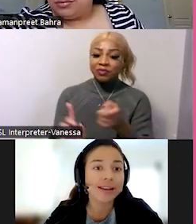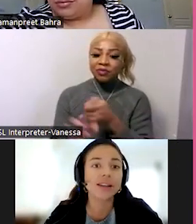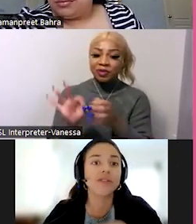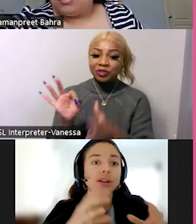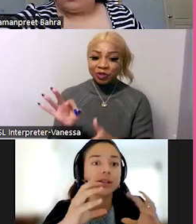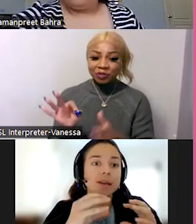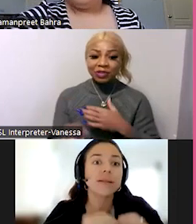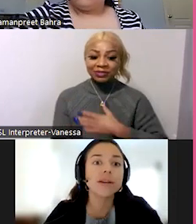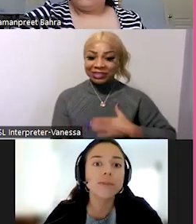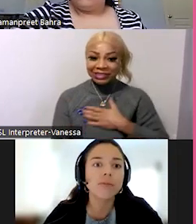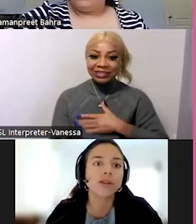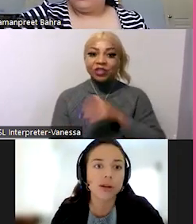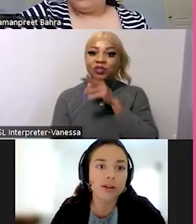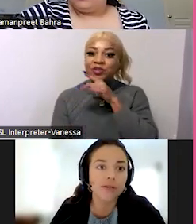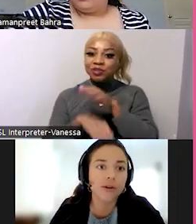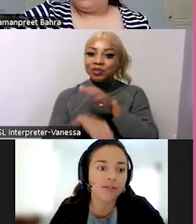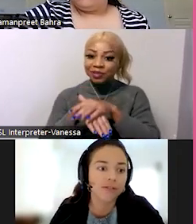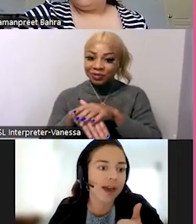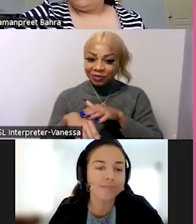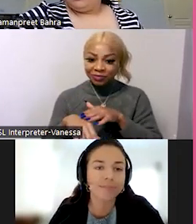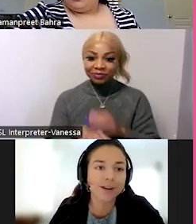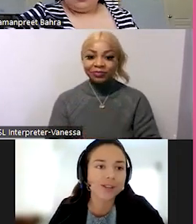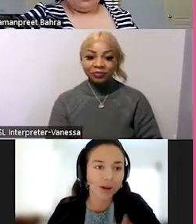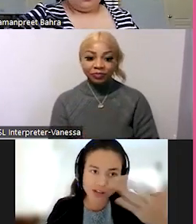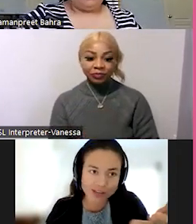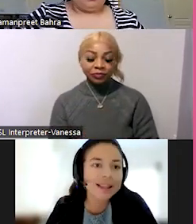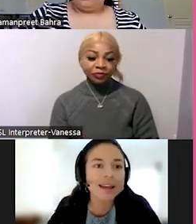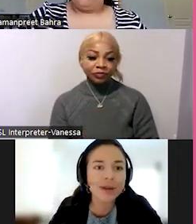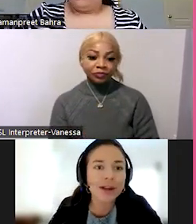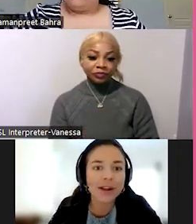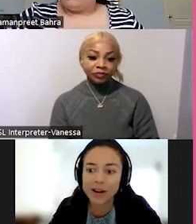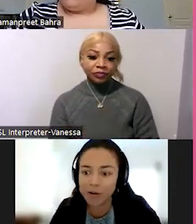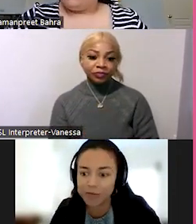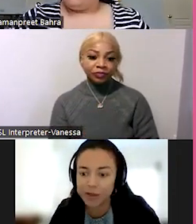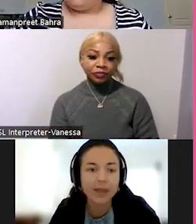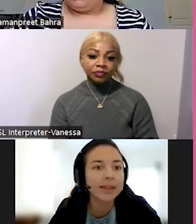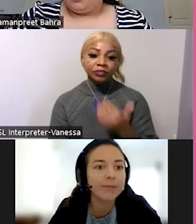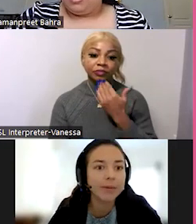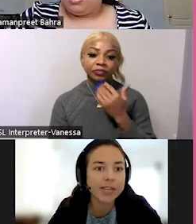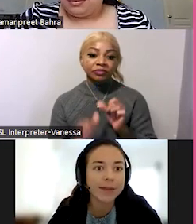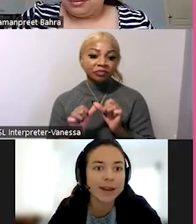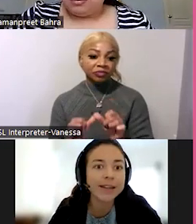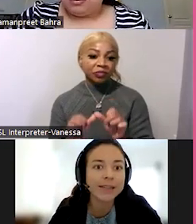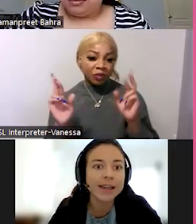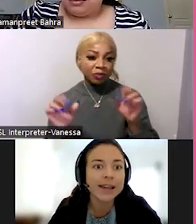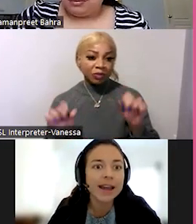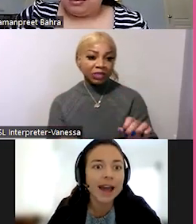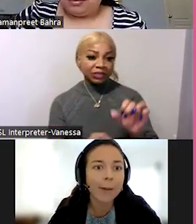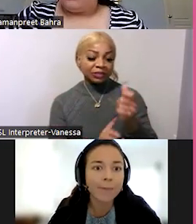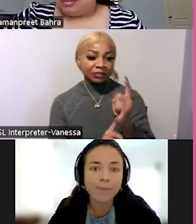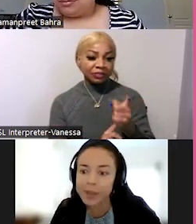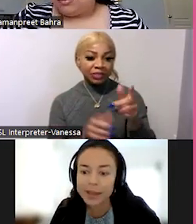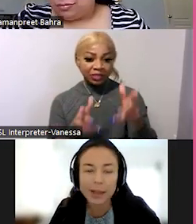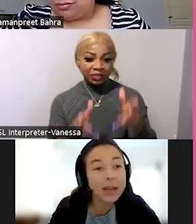un peu de temps. Les interprètes de langage des signes vous ont demandé de modifier